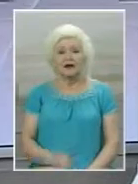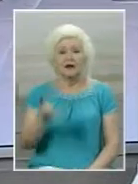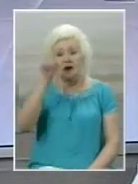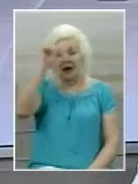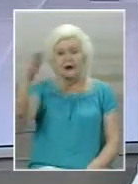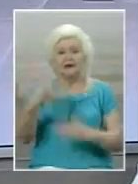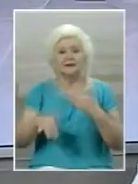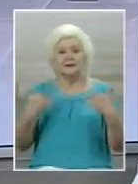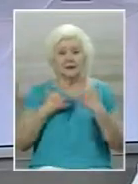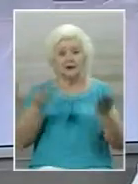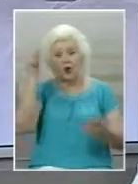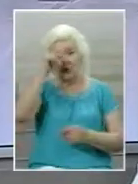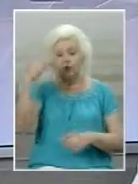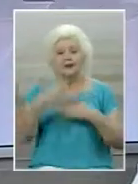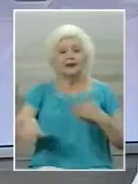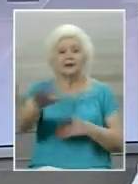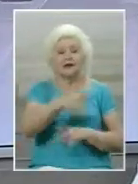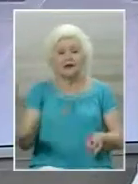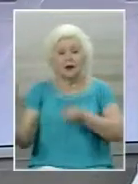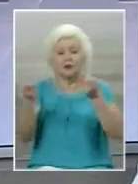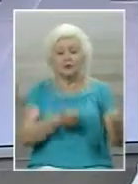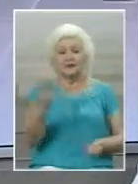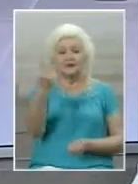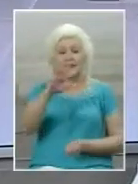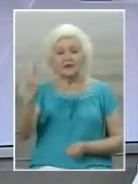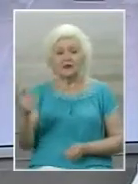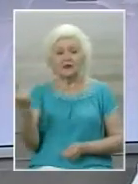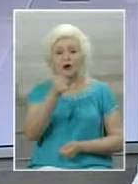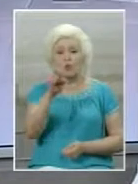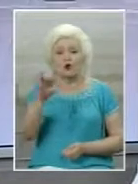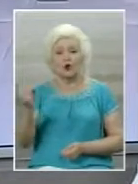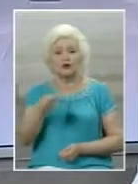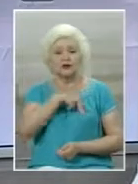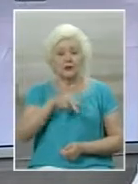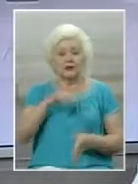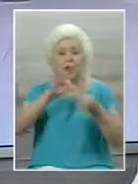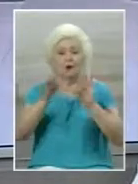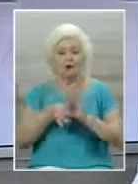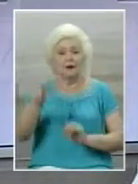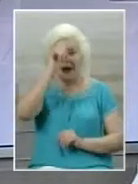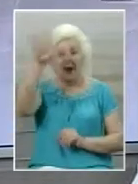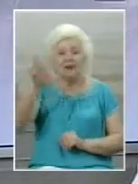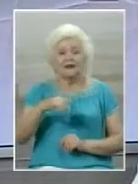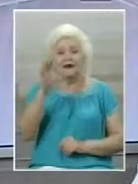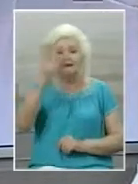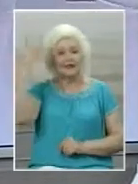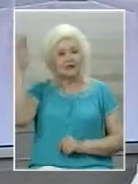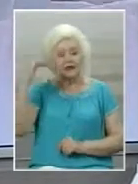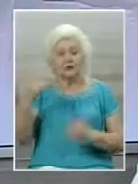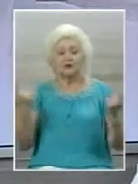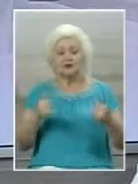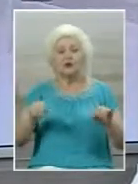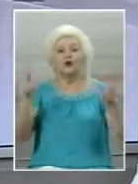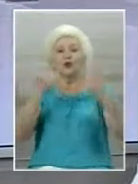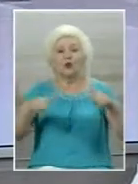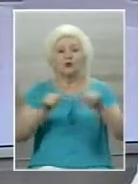Генії серед нас. Учні з Херсонщини привезли 2 срібні та 1 бронзову медаль з Олімпіади геніїв у США. Сьогодні у студії «Теми дня»